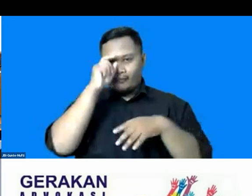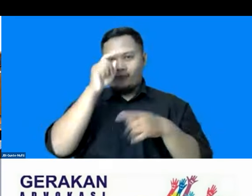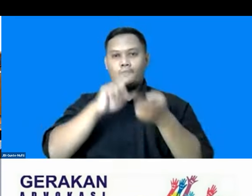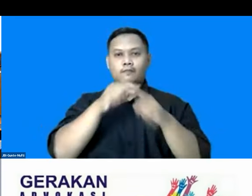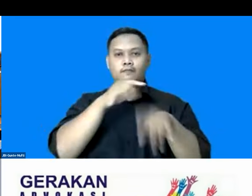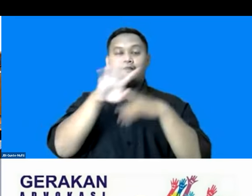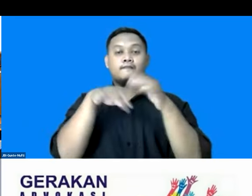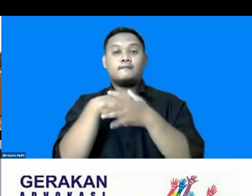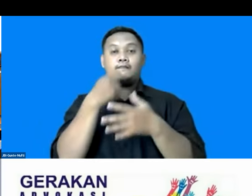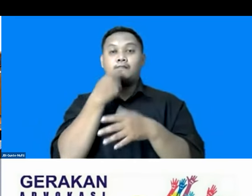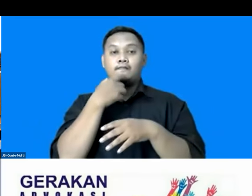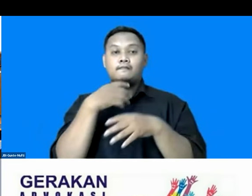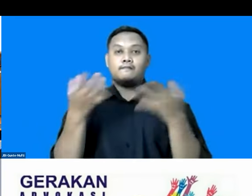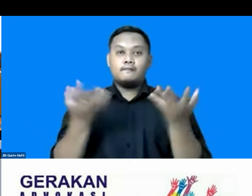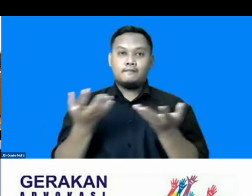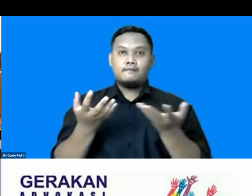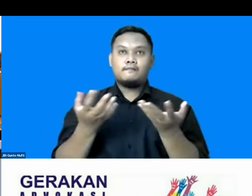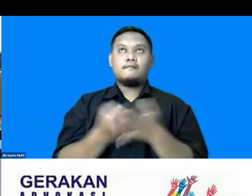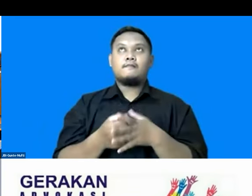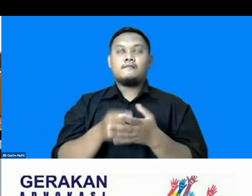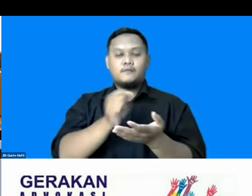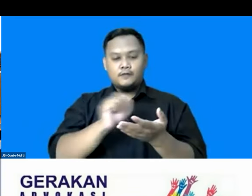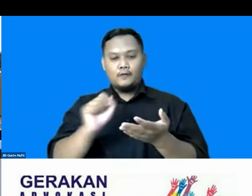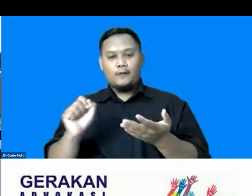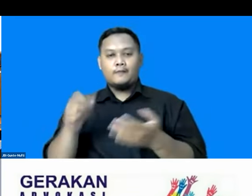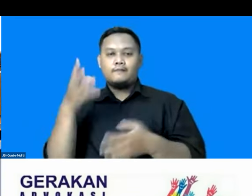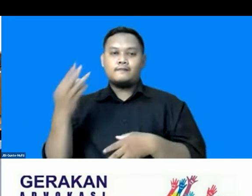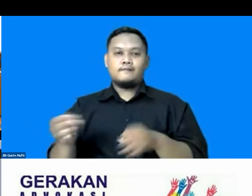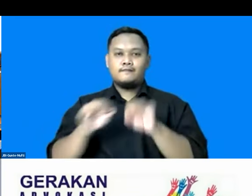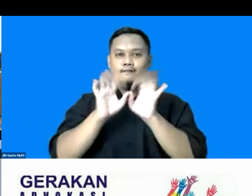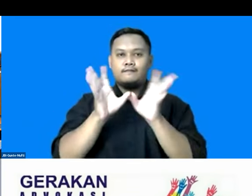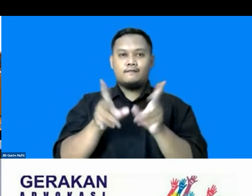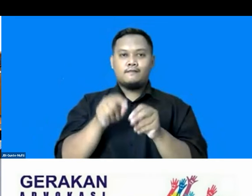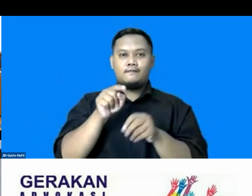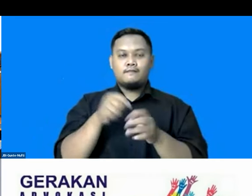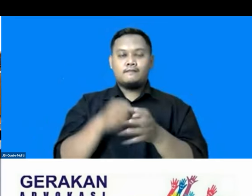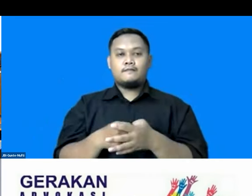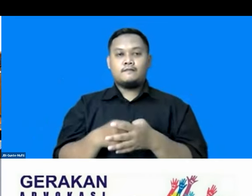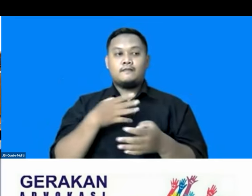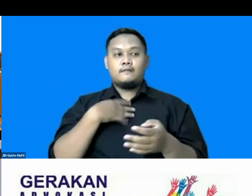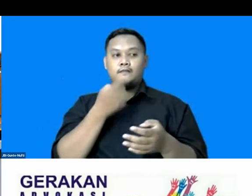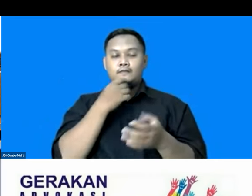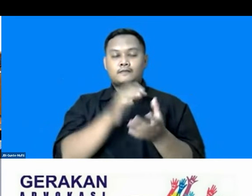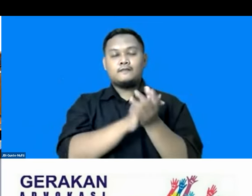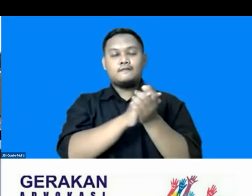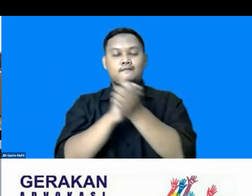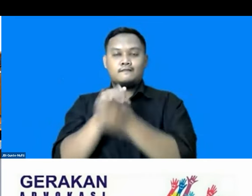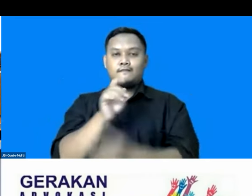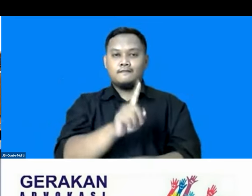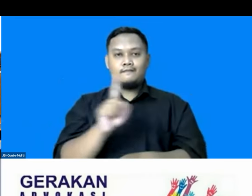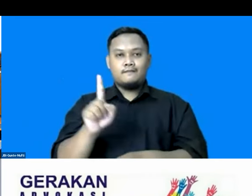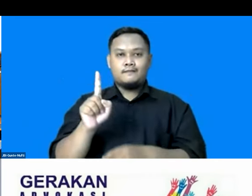mengenai bagaimana sih sekolah dan desa inklusif tersebut. Nah, akan saya perkenalkan satu persatu narasumber